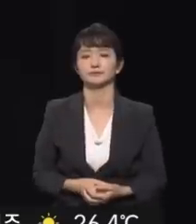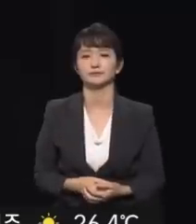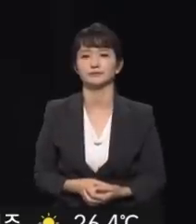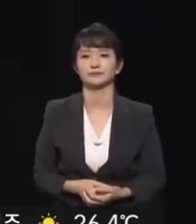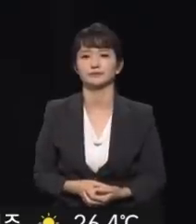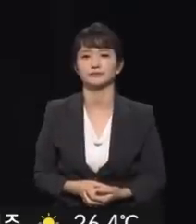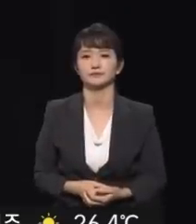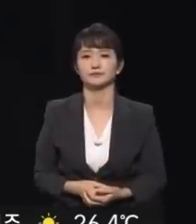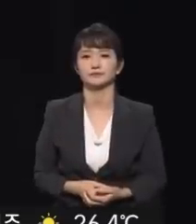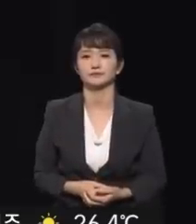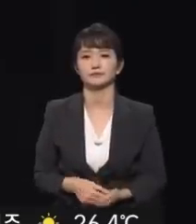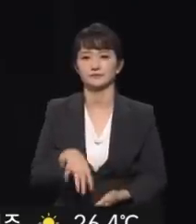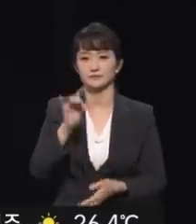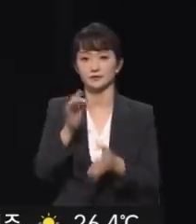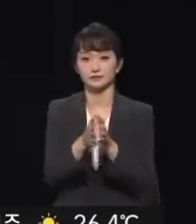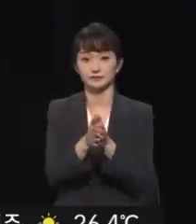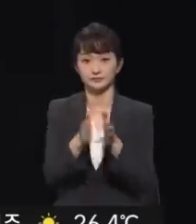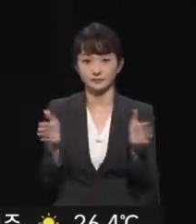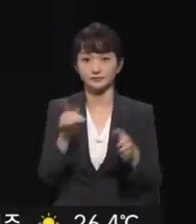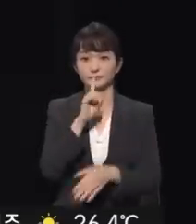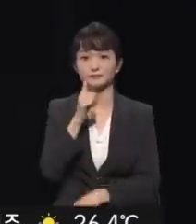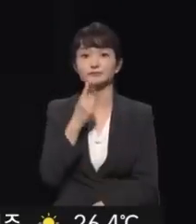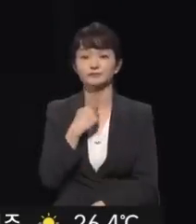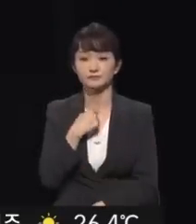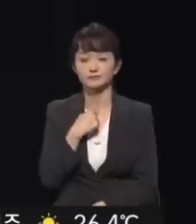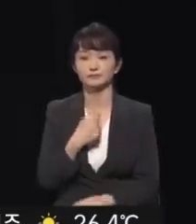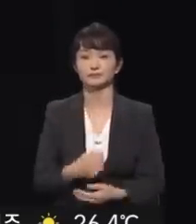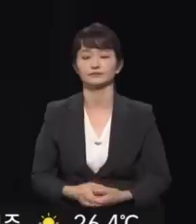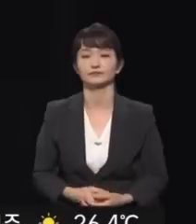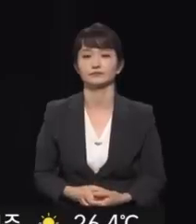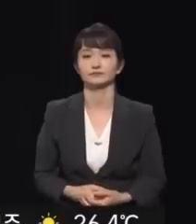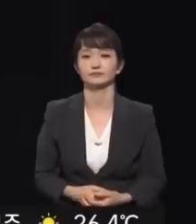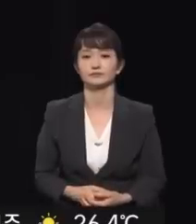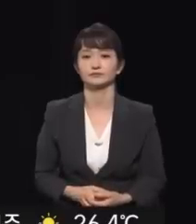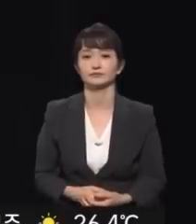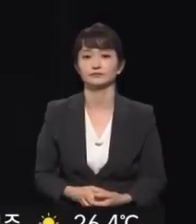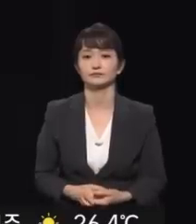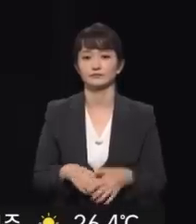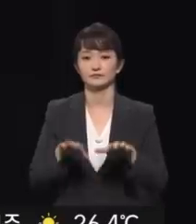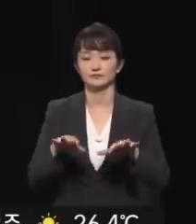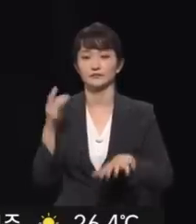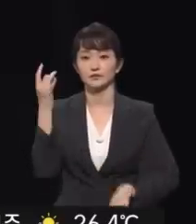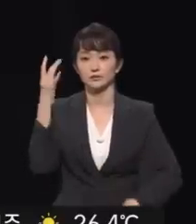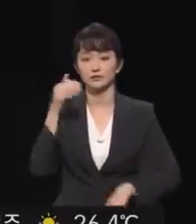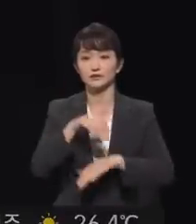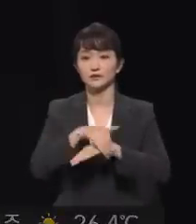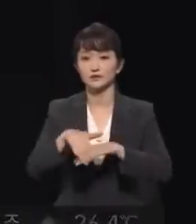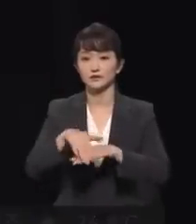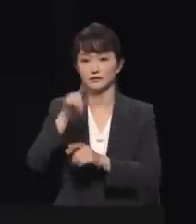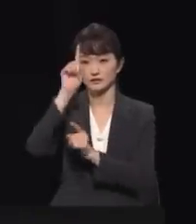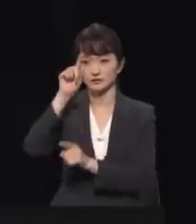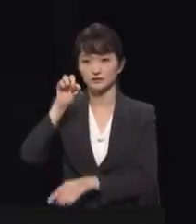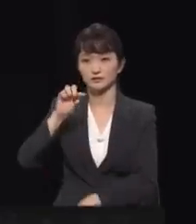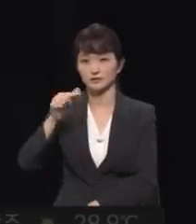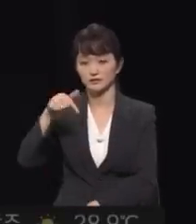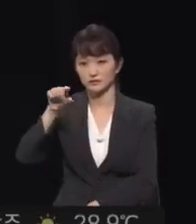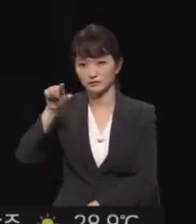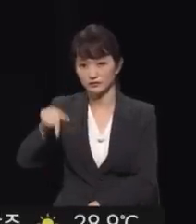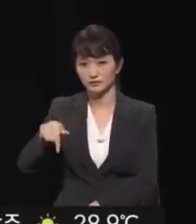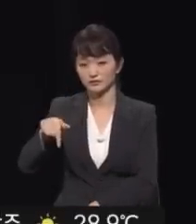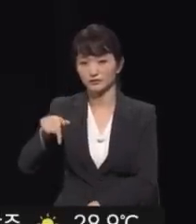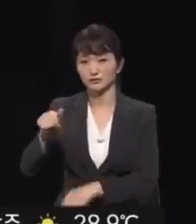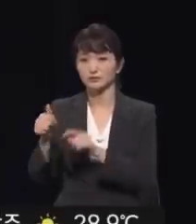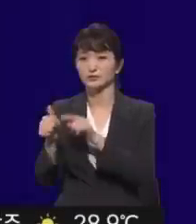처음에 제가 시작할 때 말씀드렸는데 중간에 오신 분들이 있기 때문에 오늘 원래 예정돼 있던 이준석 대전